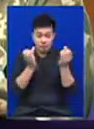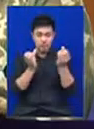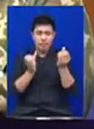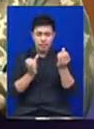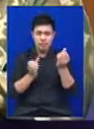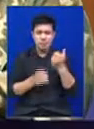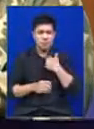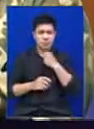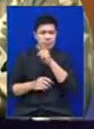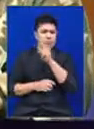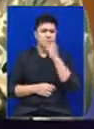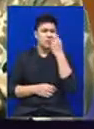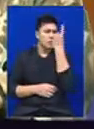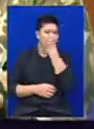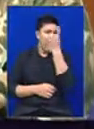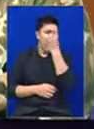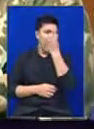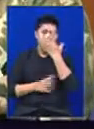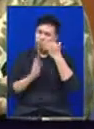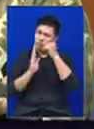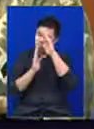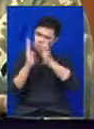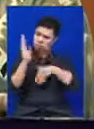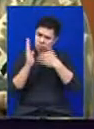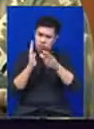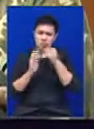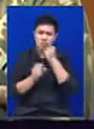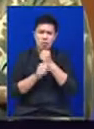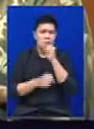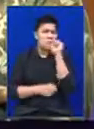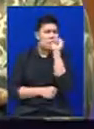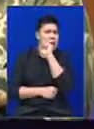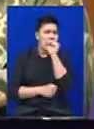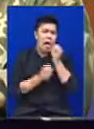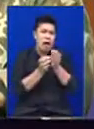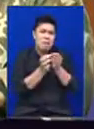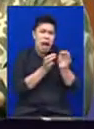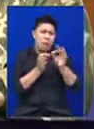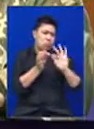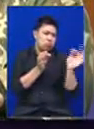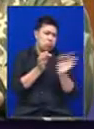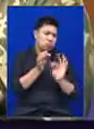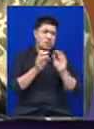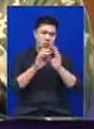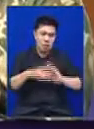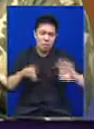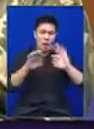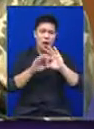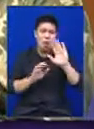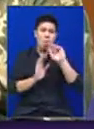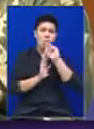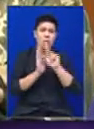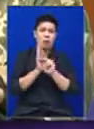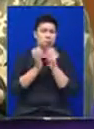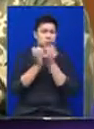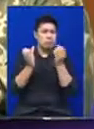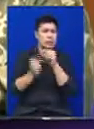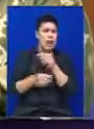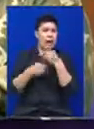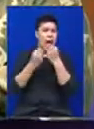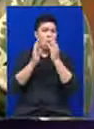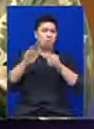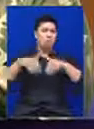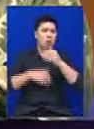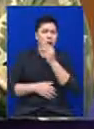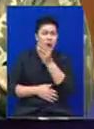ได้มีการทาบทามศิลปินในแต่ละภาคนะครับให้จัดทำเพลงเพื่ออธิบายเนื้อหาสาระสำคัญของร่างรัฐธรรมนูญเพื่อให้ประชาชนเข้าใ